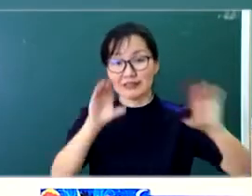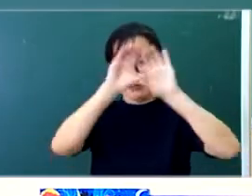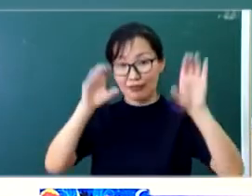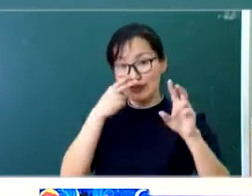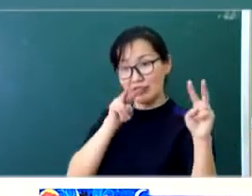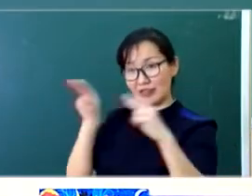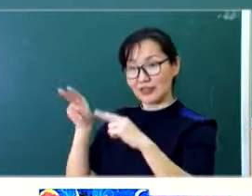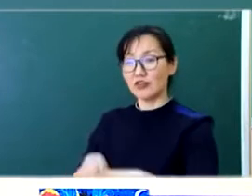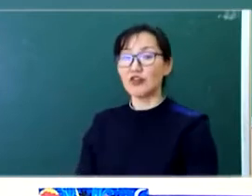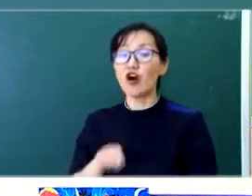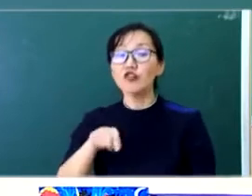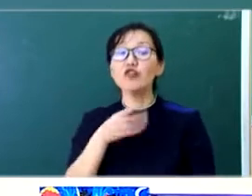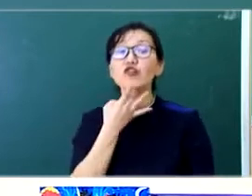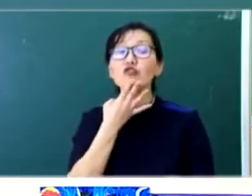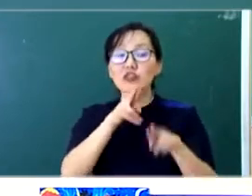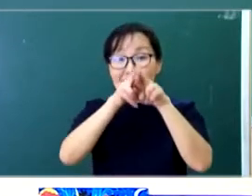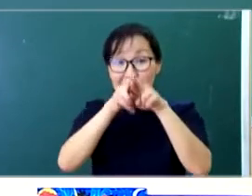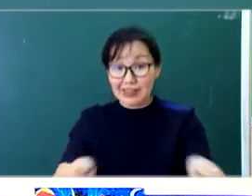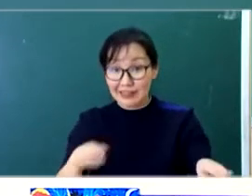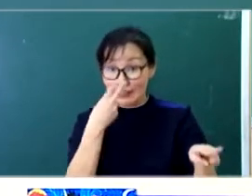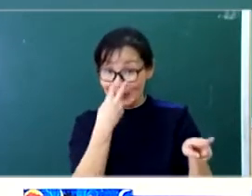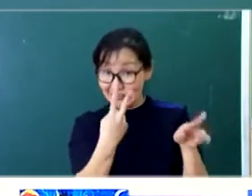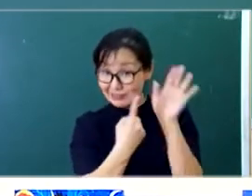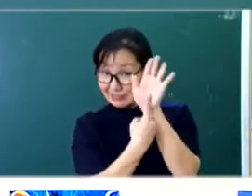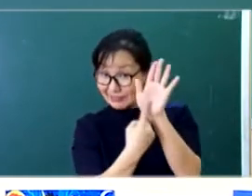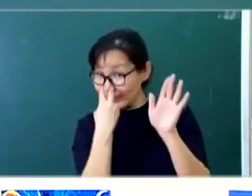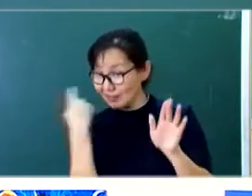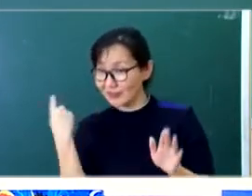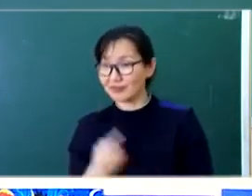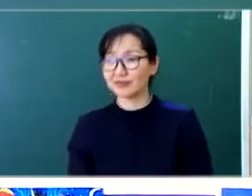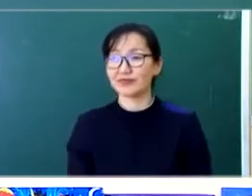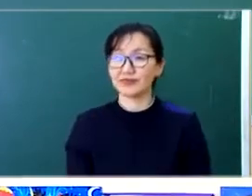байна. За 1/128 маань 2/2-оос